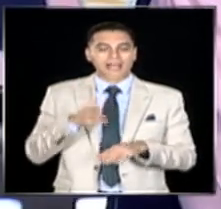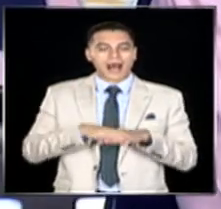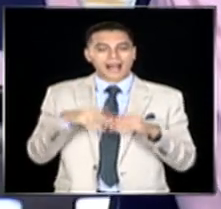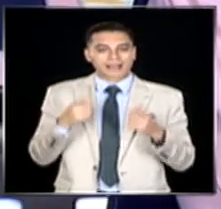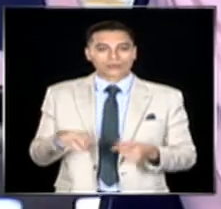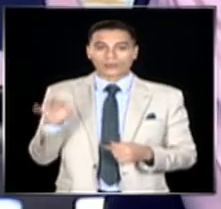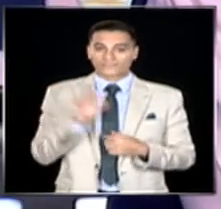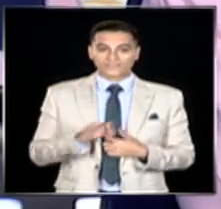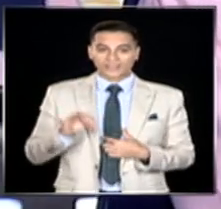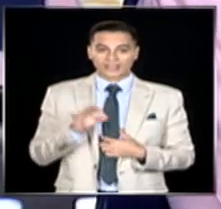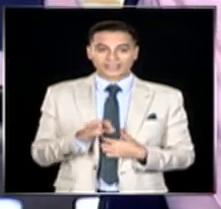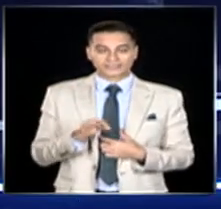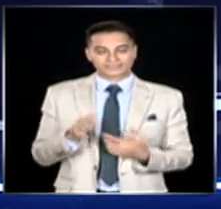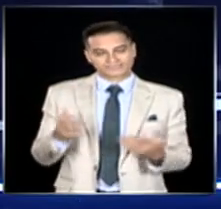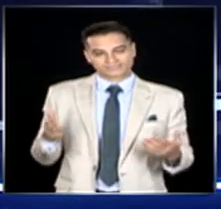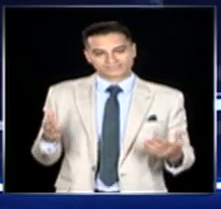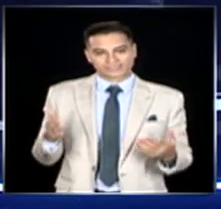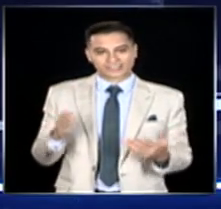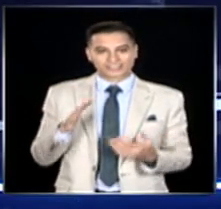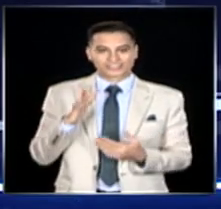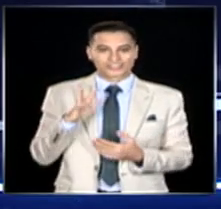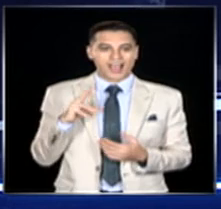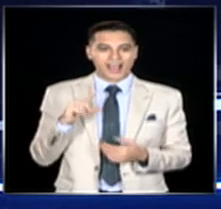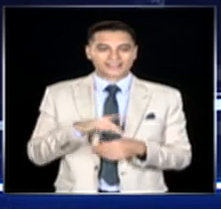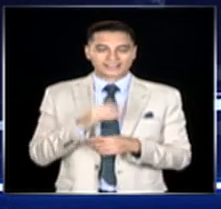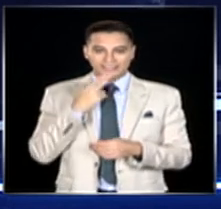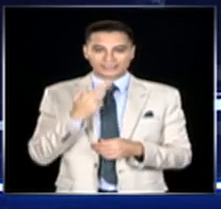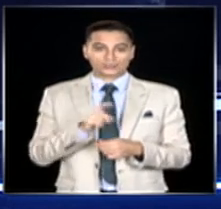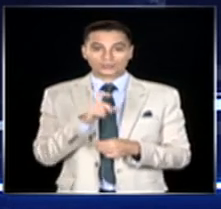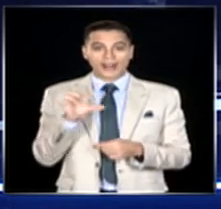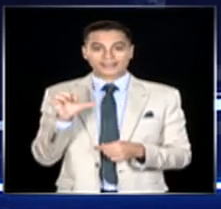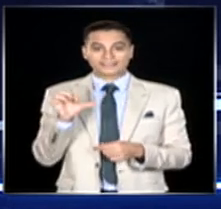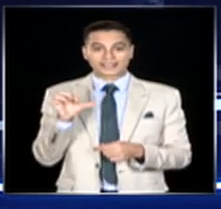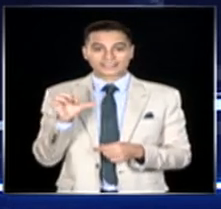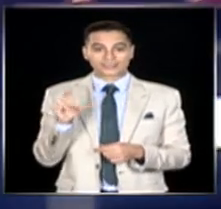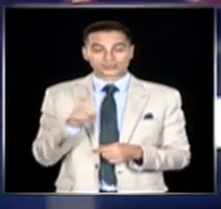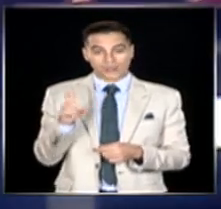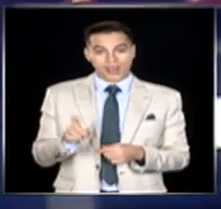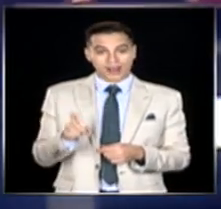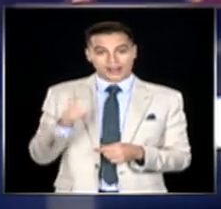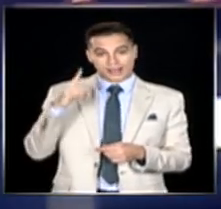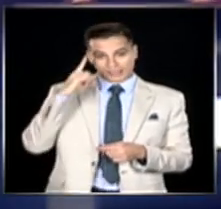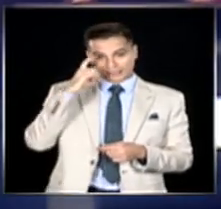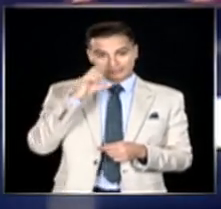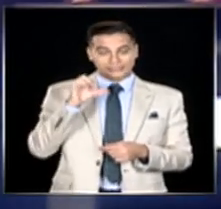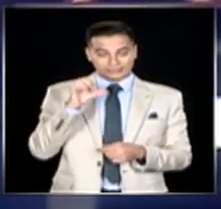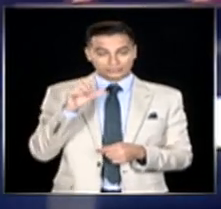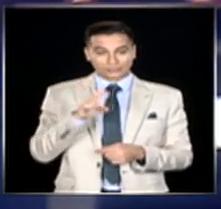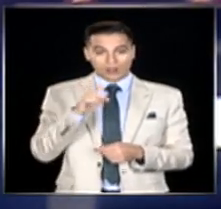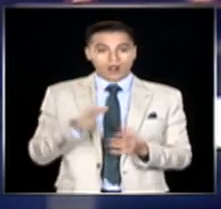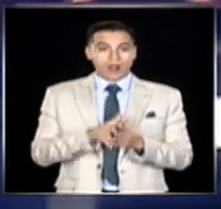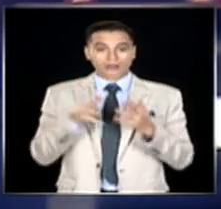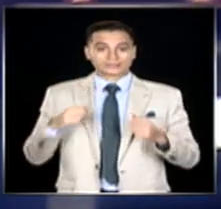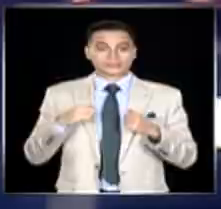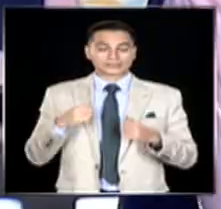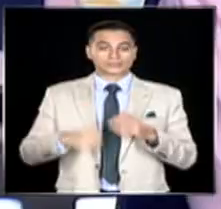الدوله. هارد لك يا شهد. والسؤال التاسع ده سؤال صعب عليكم الحقيقه: ما هو اكثر الانديه حصولا